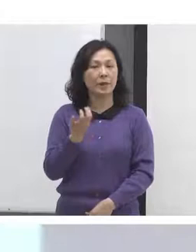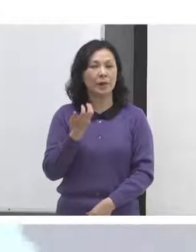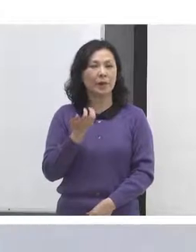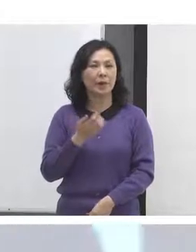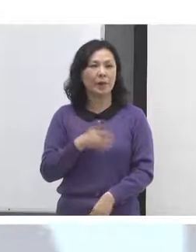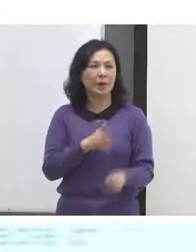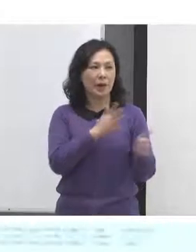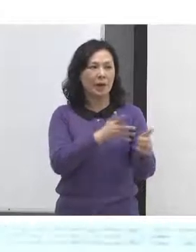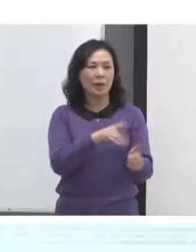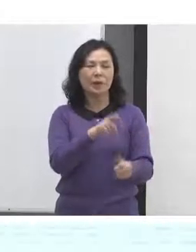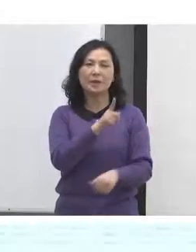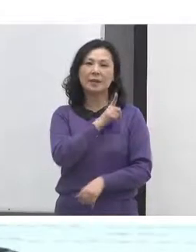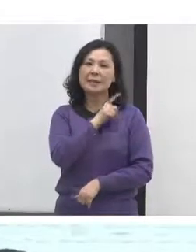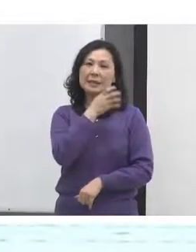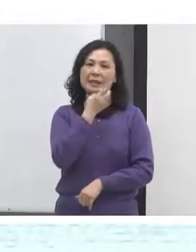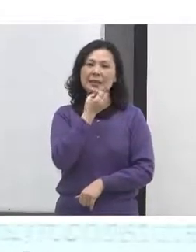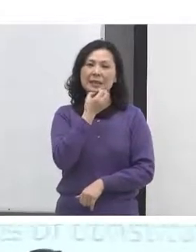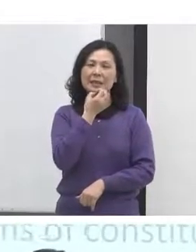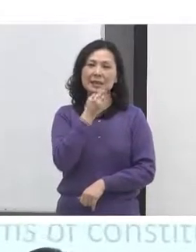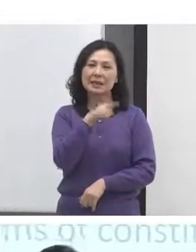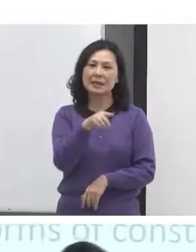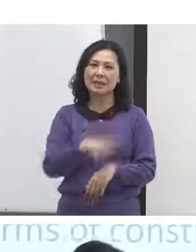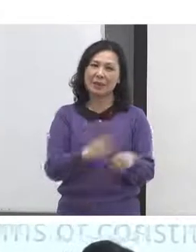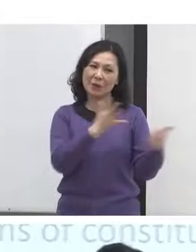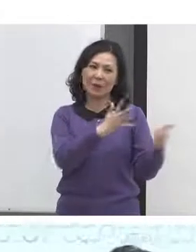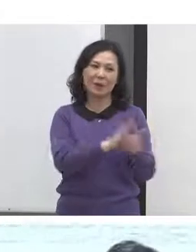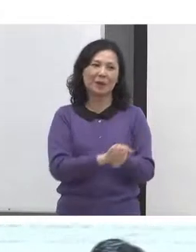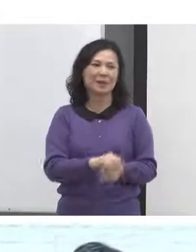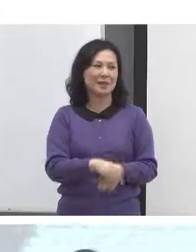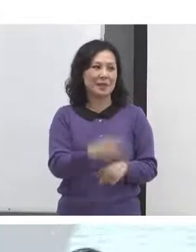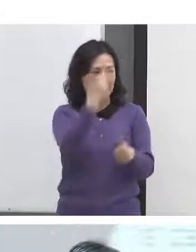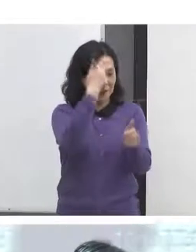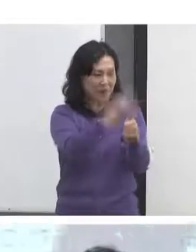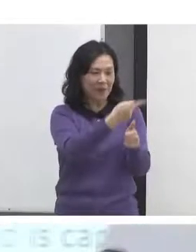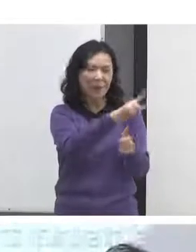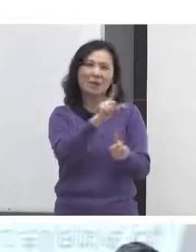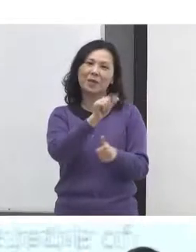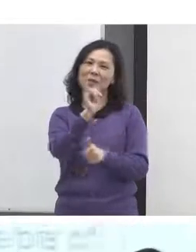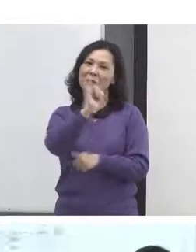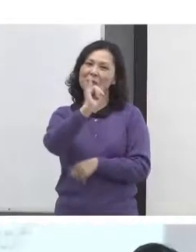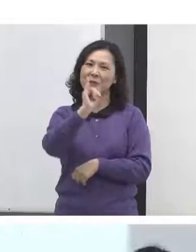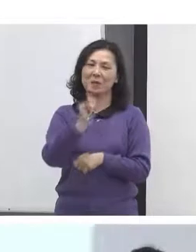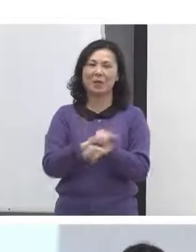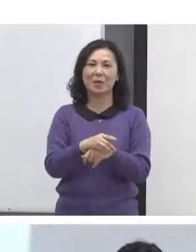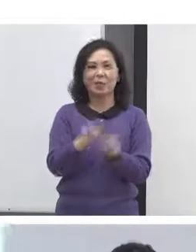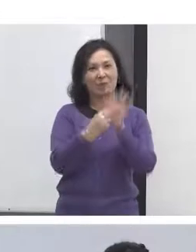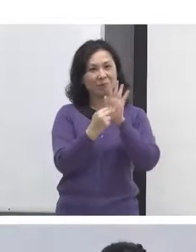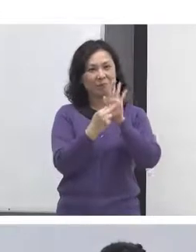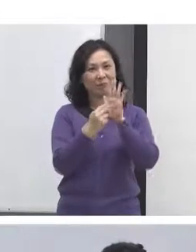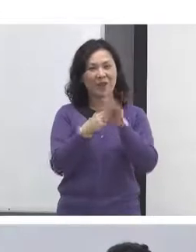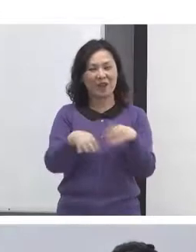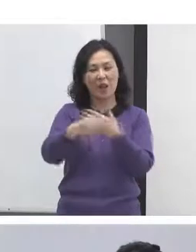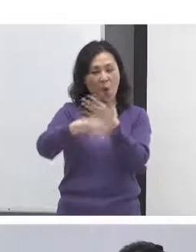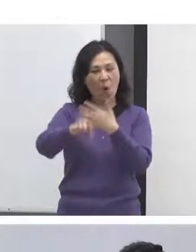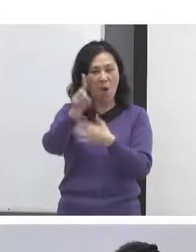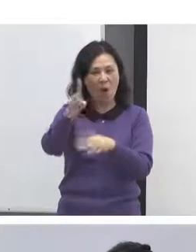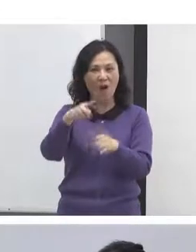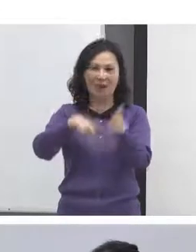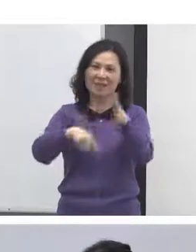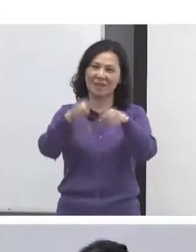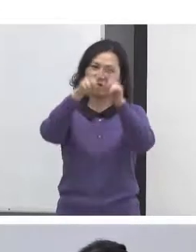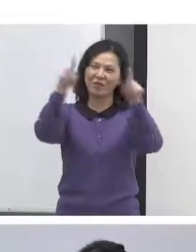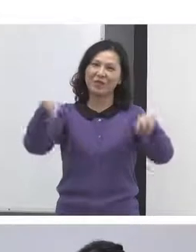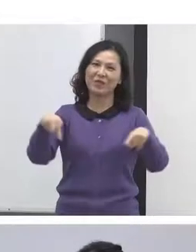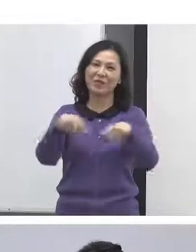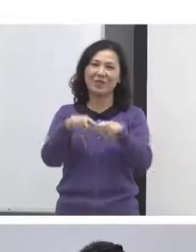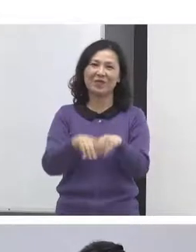私的问题，就是请 Liz 解释一下这个，所以我可以少掉一张投影片，因为这一张投影片实在太复杂，所以